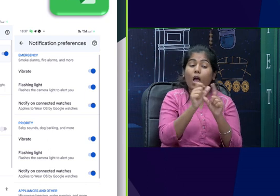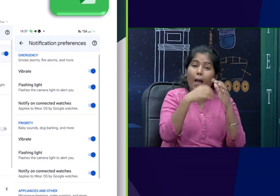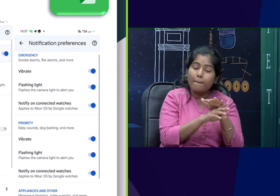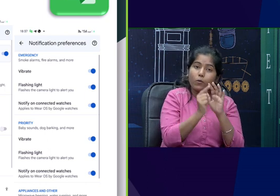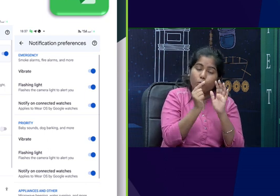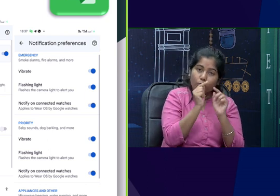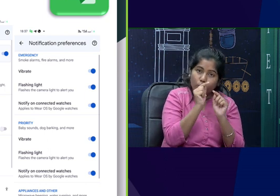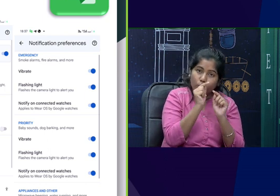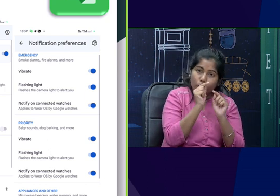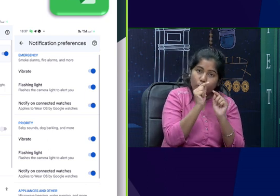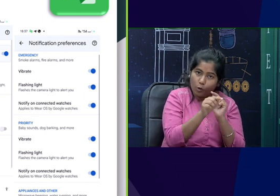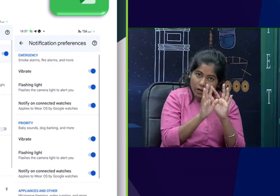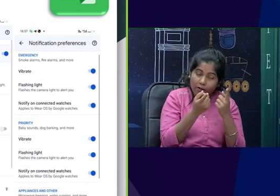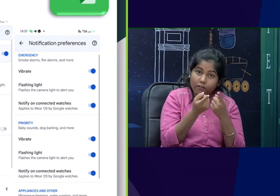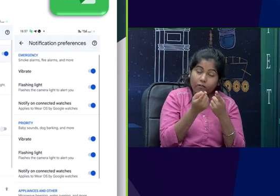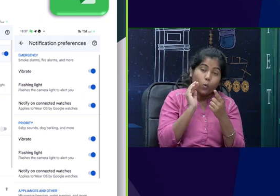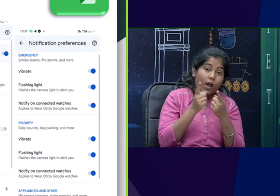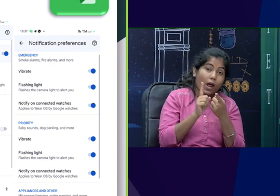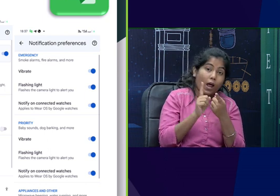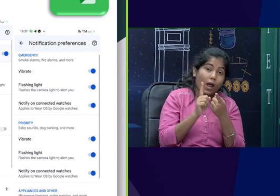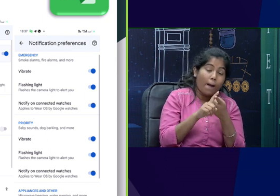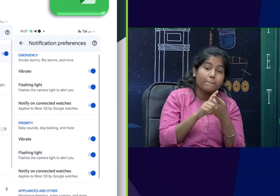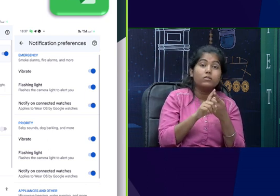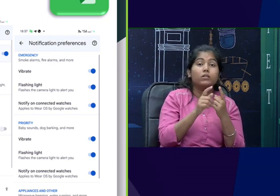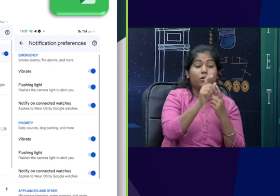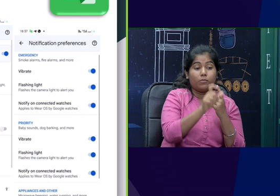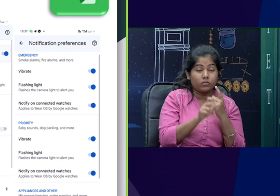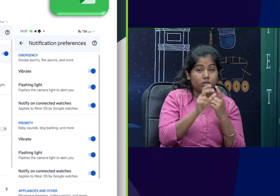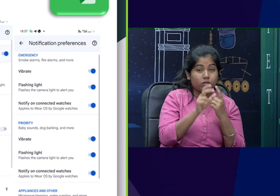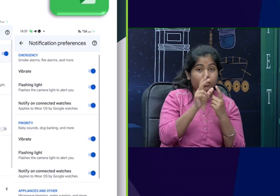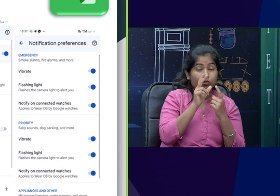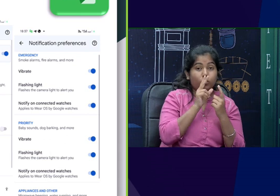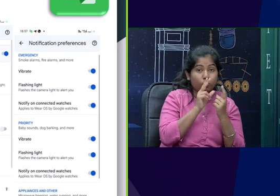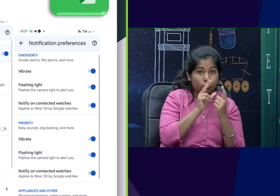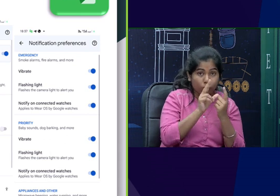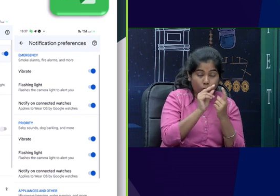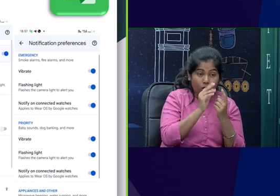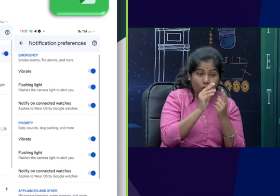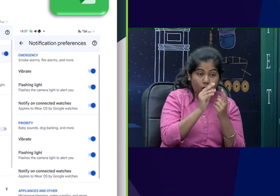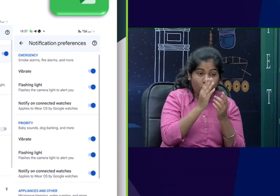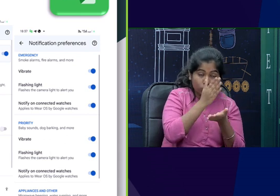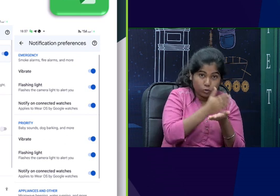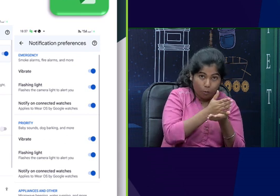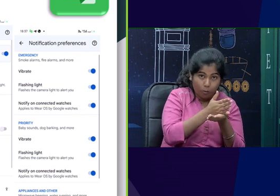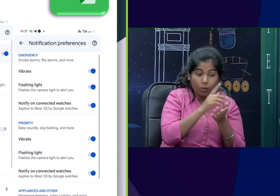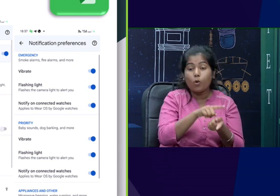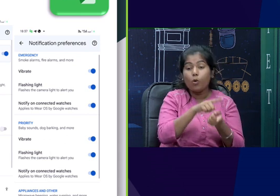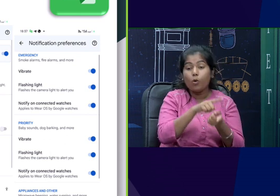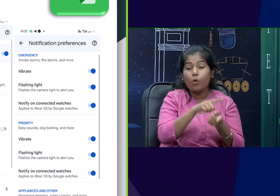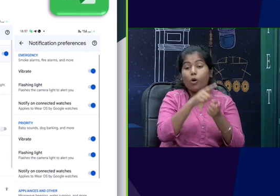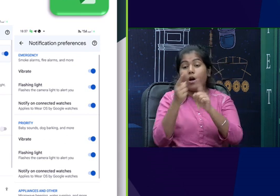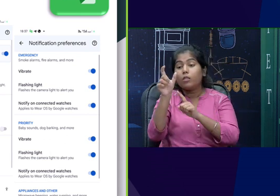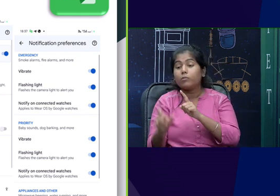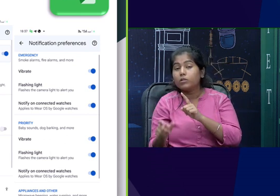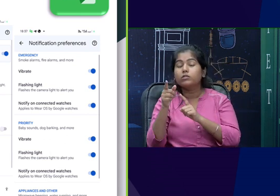होने पर कितने सेकंड समय तक के बाद जो है अगर दूसरा व्यक्ति शुरू बोलना शुरू कर देता है तो